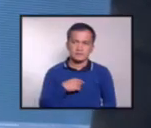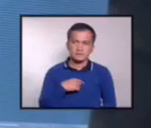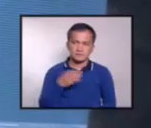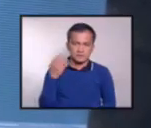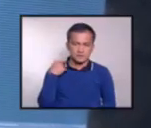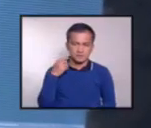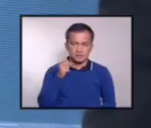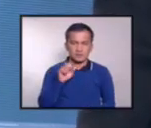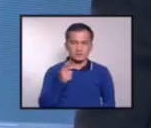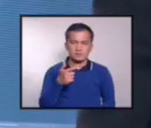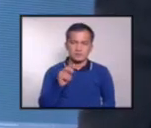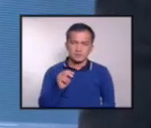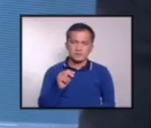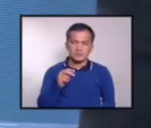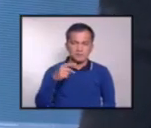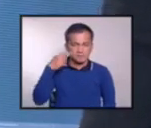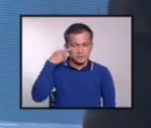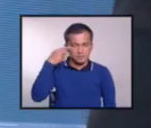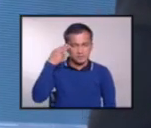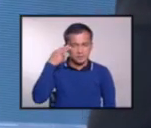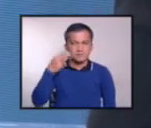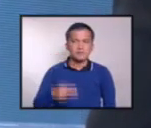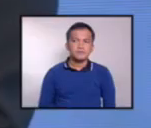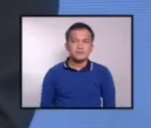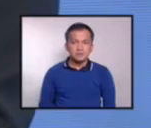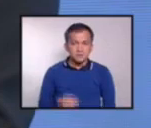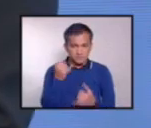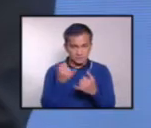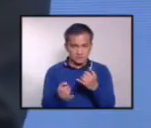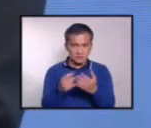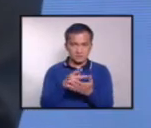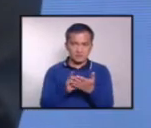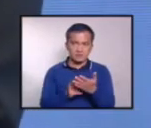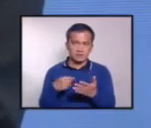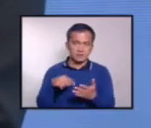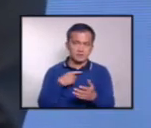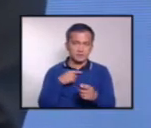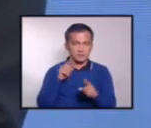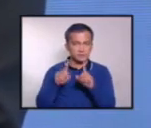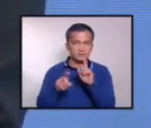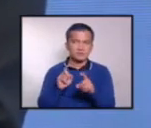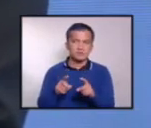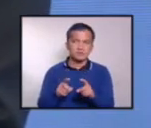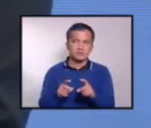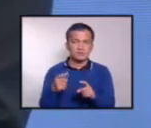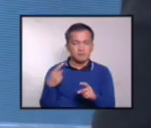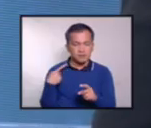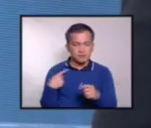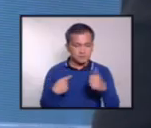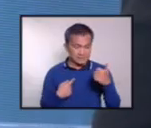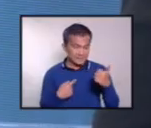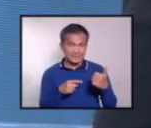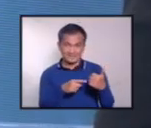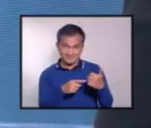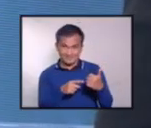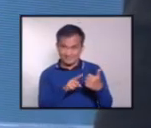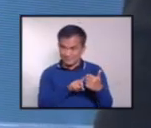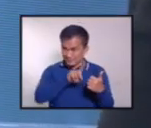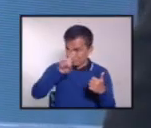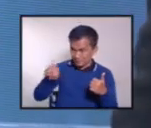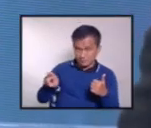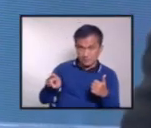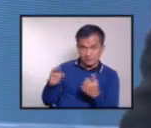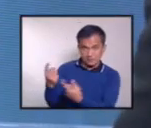Si former Solicitor General Pilo Hilbay. Sa huling bahagi ng aming tanungan, may 10 tanong kami na